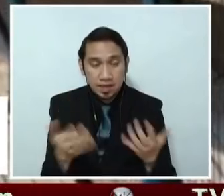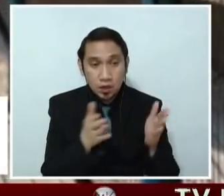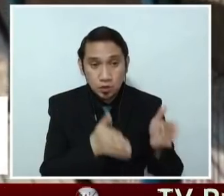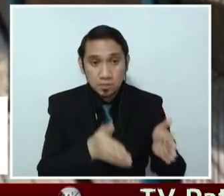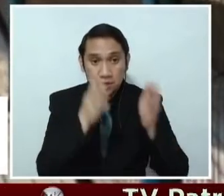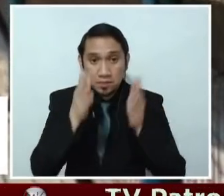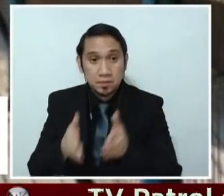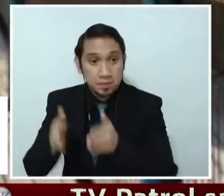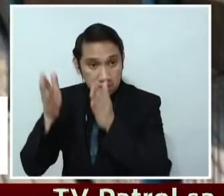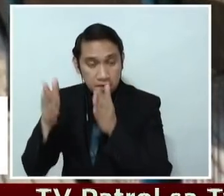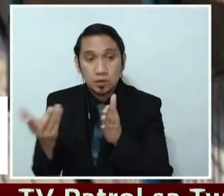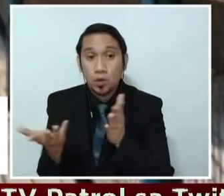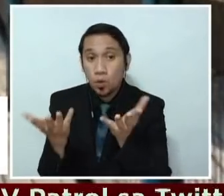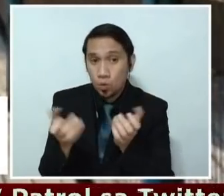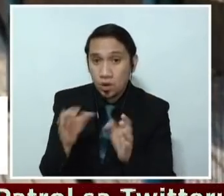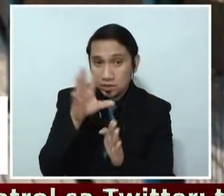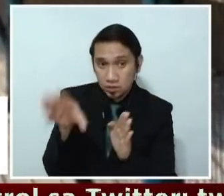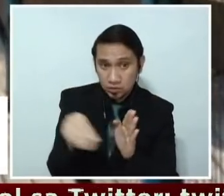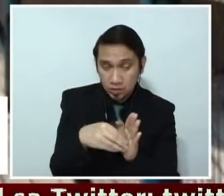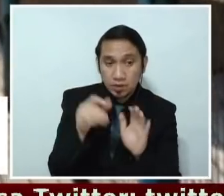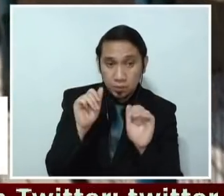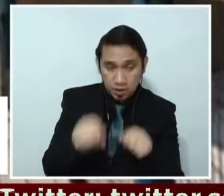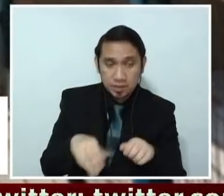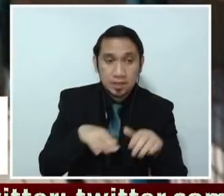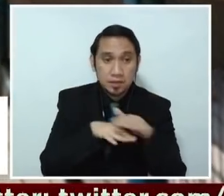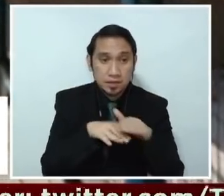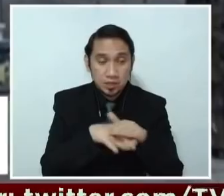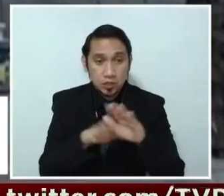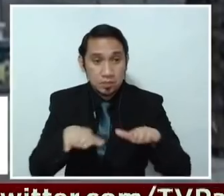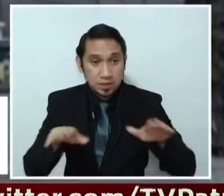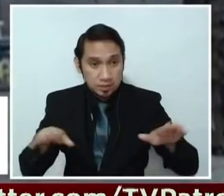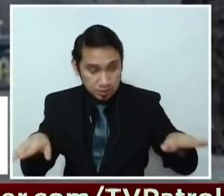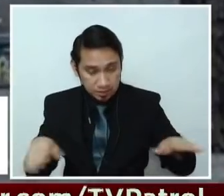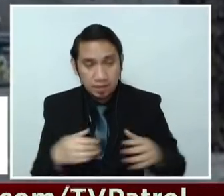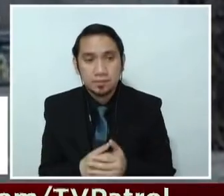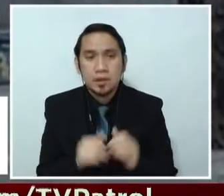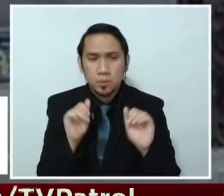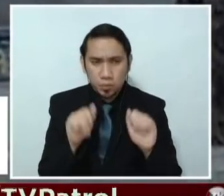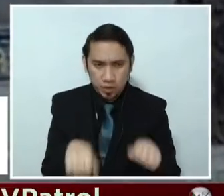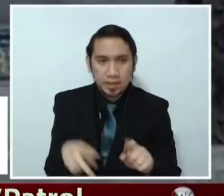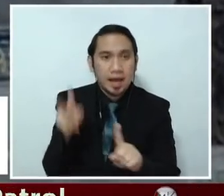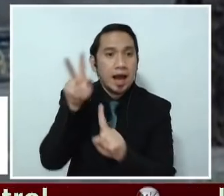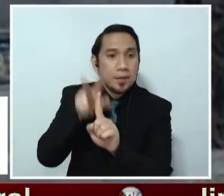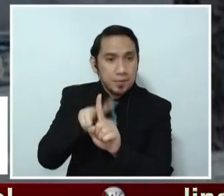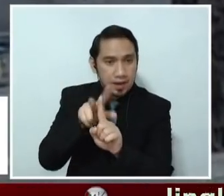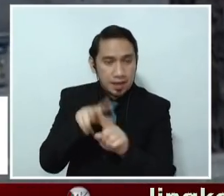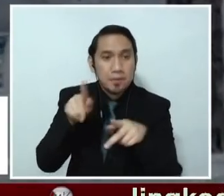establisimientong nais na mapasama sa child-friendly at safe spaces, maaaring mag-apply ng